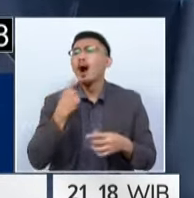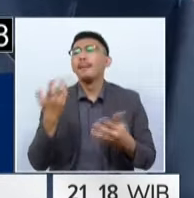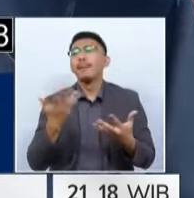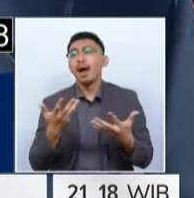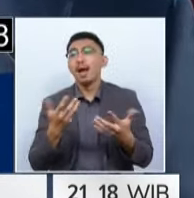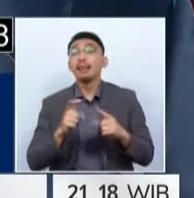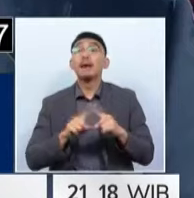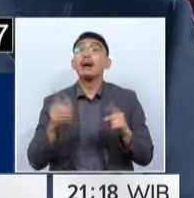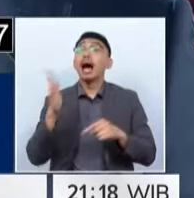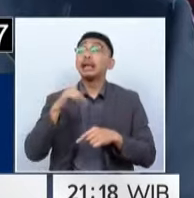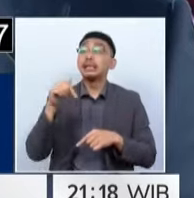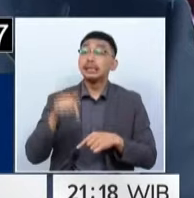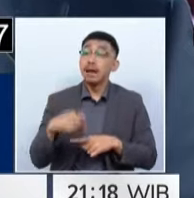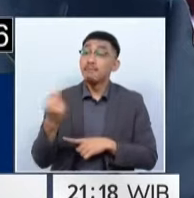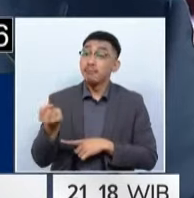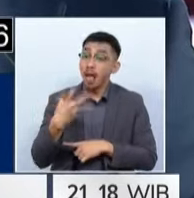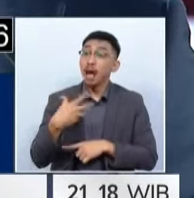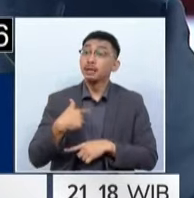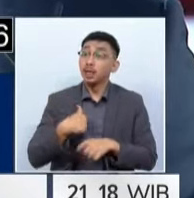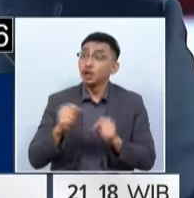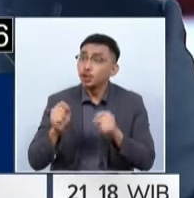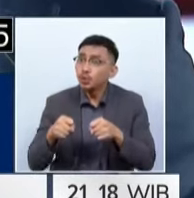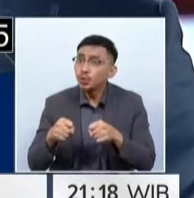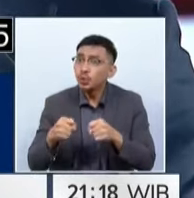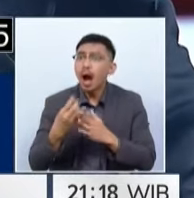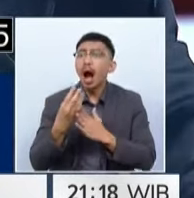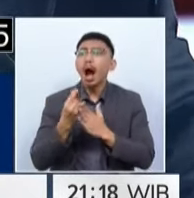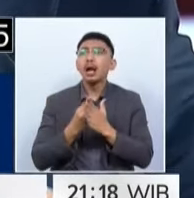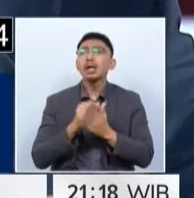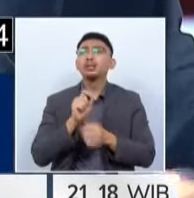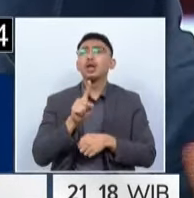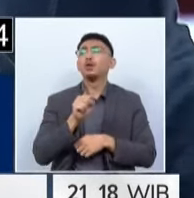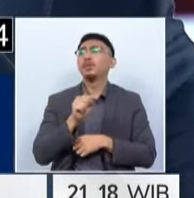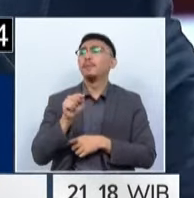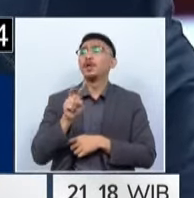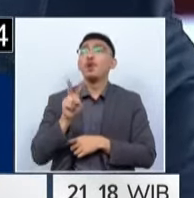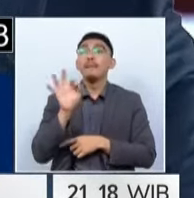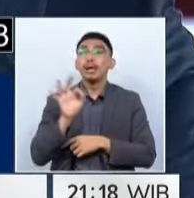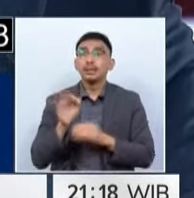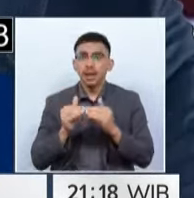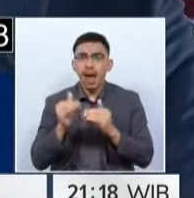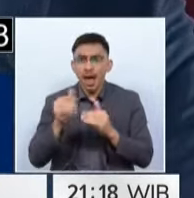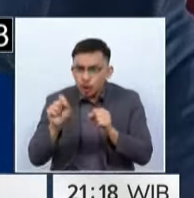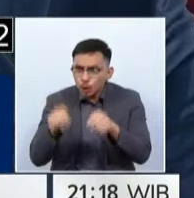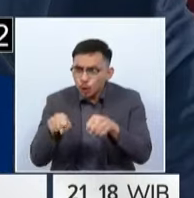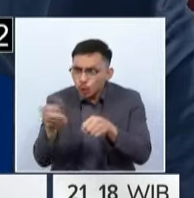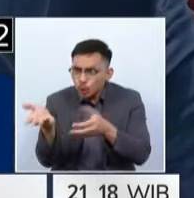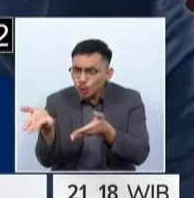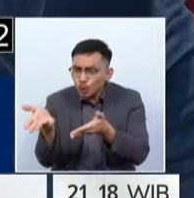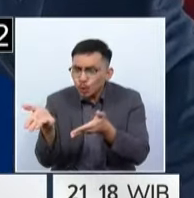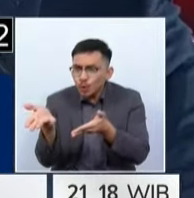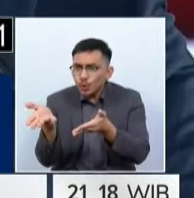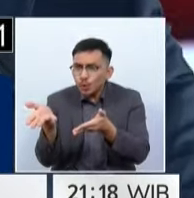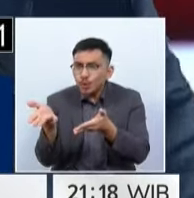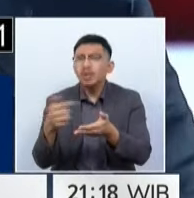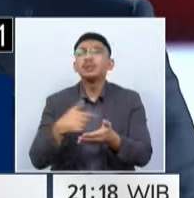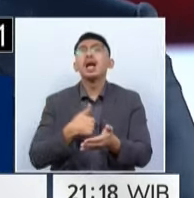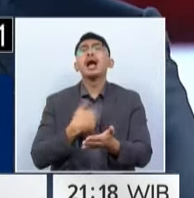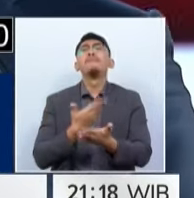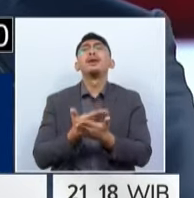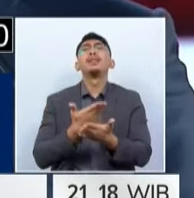bapak setuju dengan kenaikan anggaran 1 sampai 2% jadi itu saya minta ketegasan yang